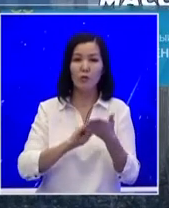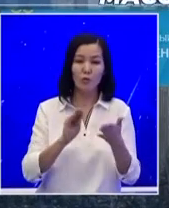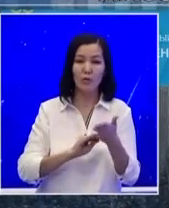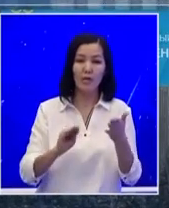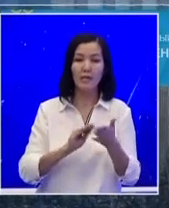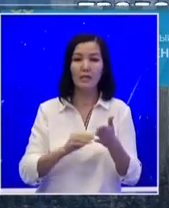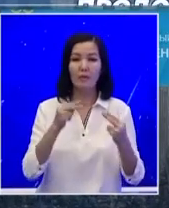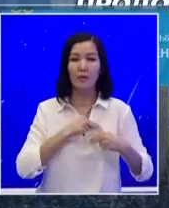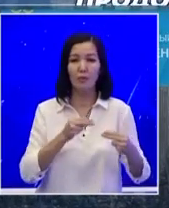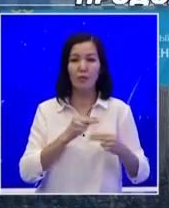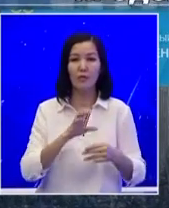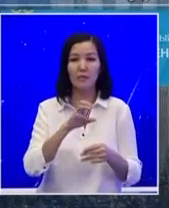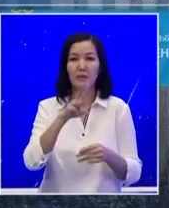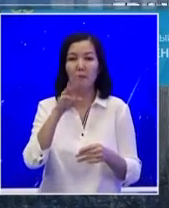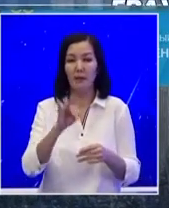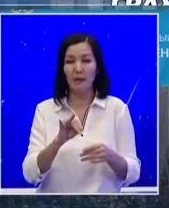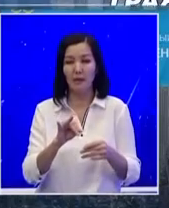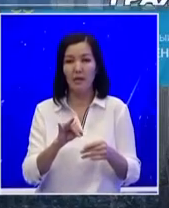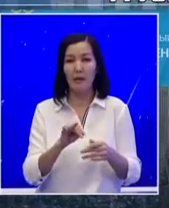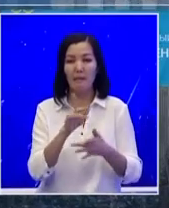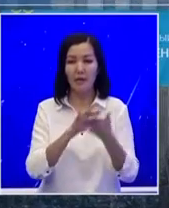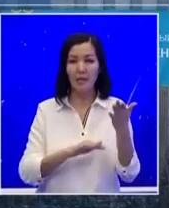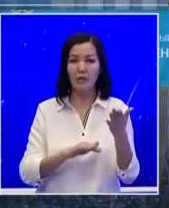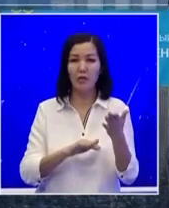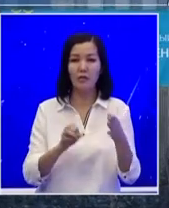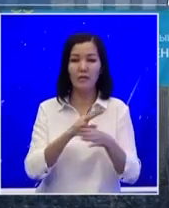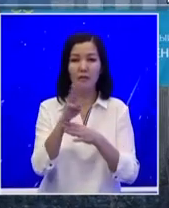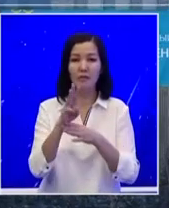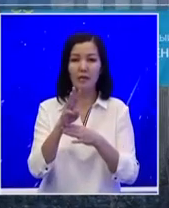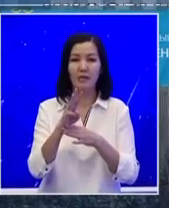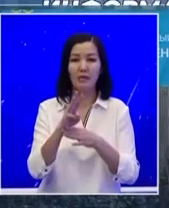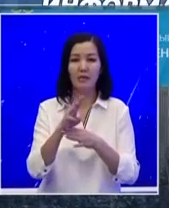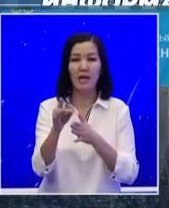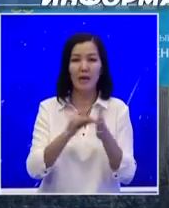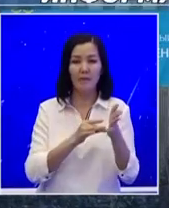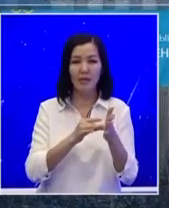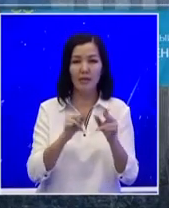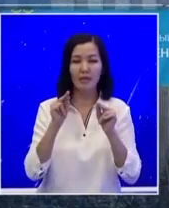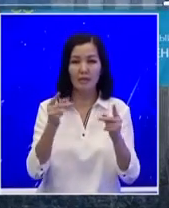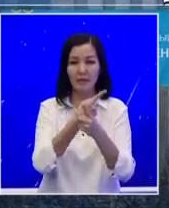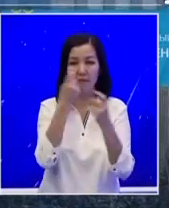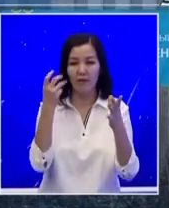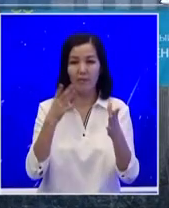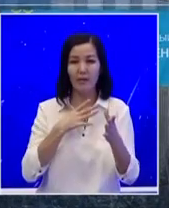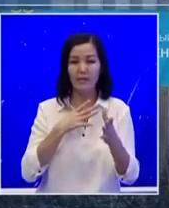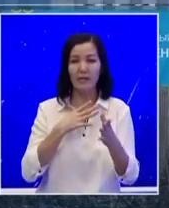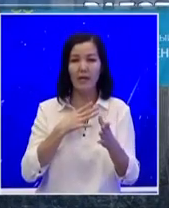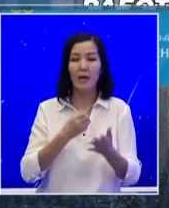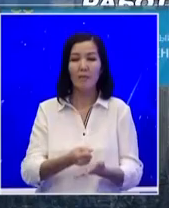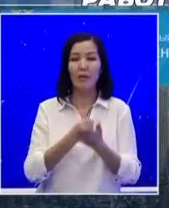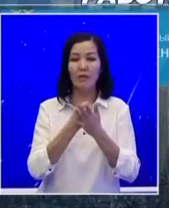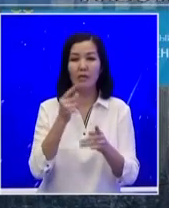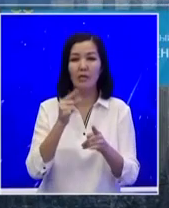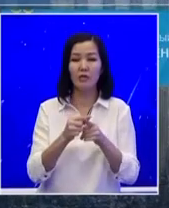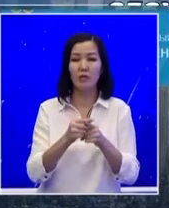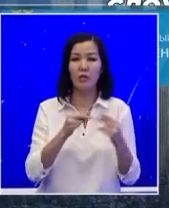и работникам средств массовой информации, продолжающим снабжать граждан оперативной и достоверной информацией. Слов поддержки